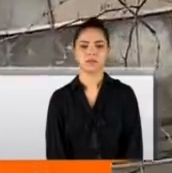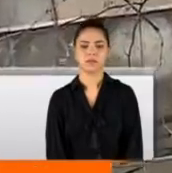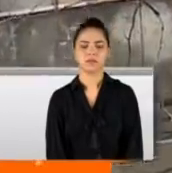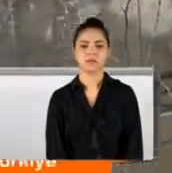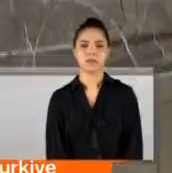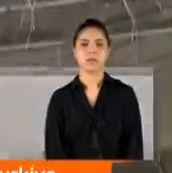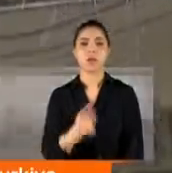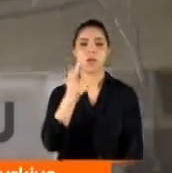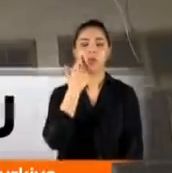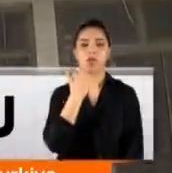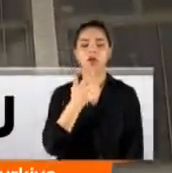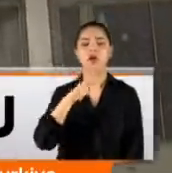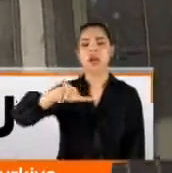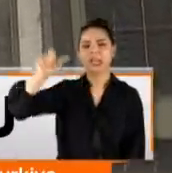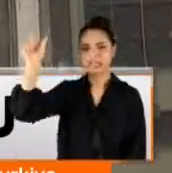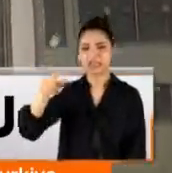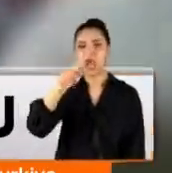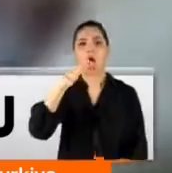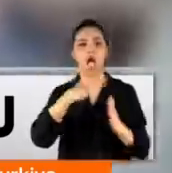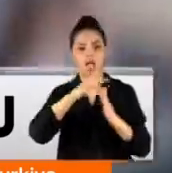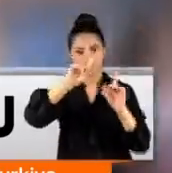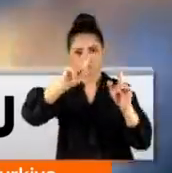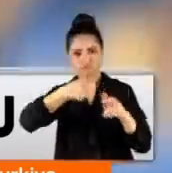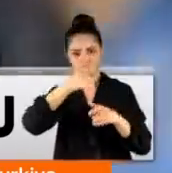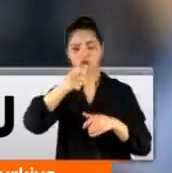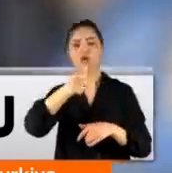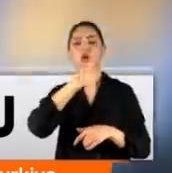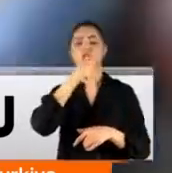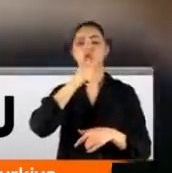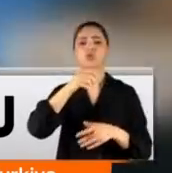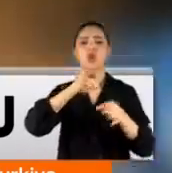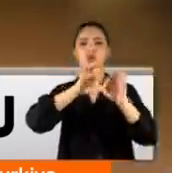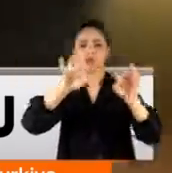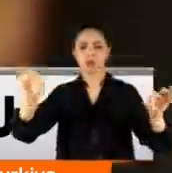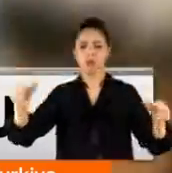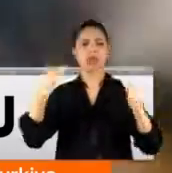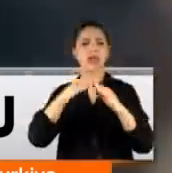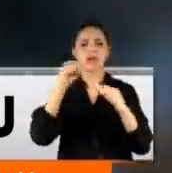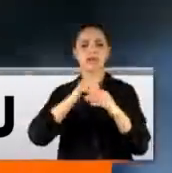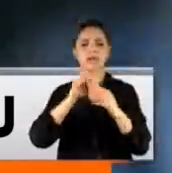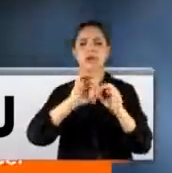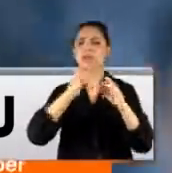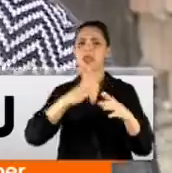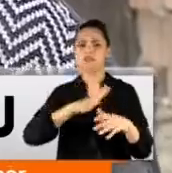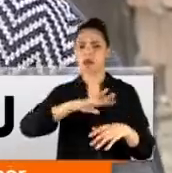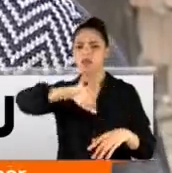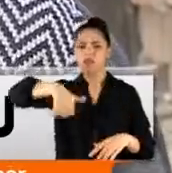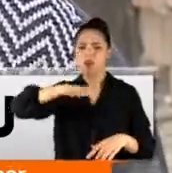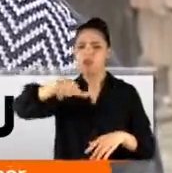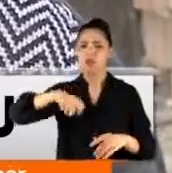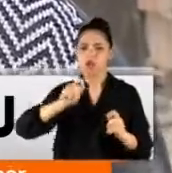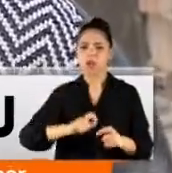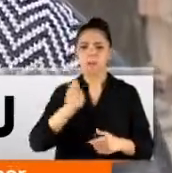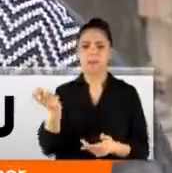Bunu fırsat bilen bir hırsız o evi gözüne kestirdi. Su tesisatına kadar dairede ne var ne yoksa çaldı. Kendi evi